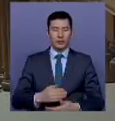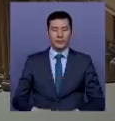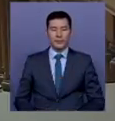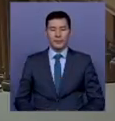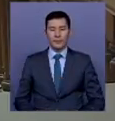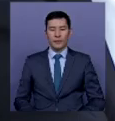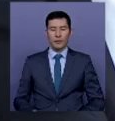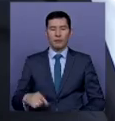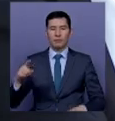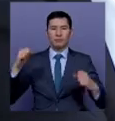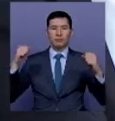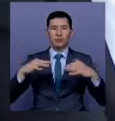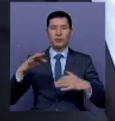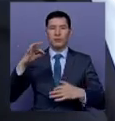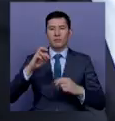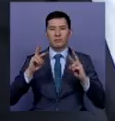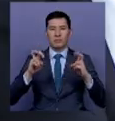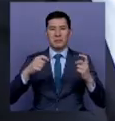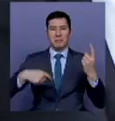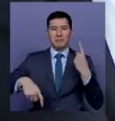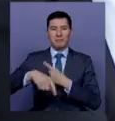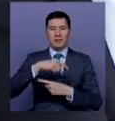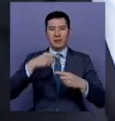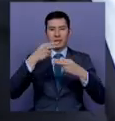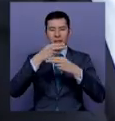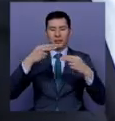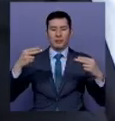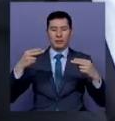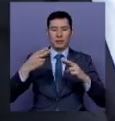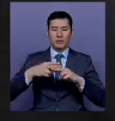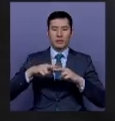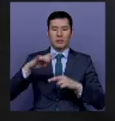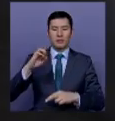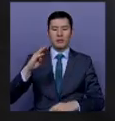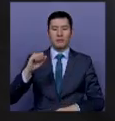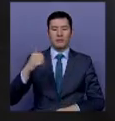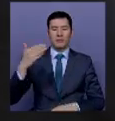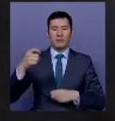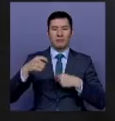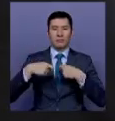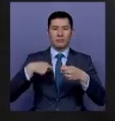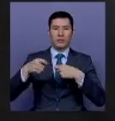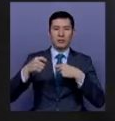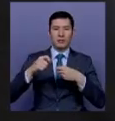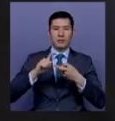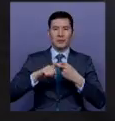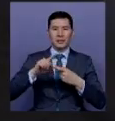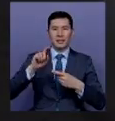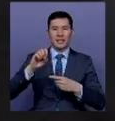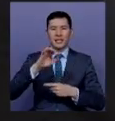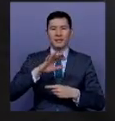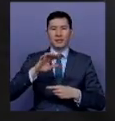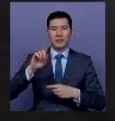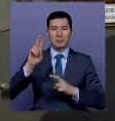кездесу бизнес форум қарсаңында өтті. Келелі жиында Литва сауда өнеркәсіптік палатасының өкілдері Еуроодақ талаптарына сәйкес